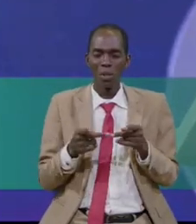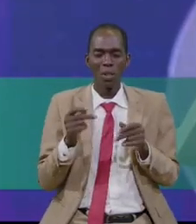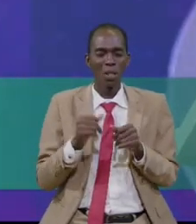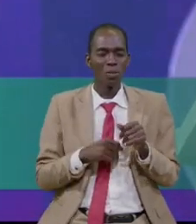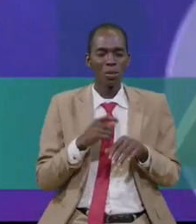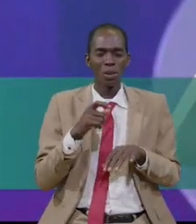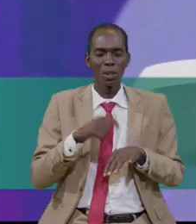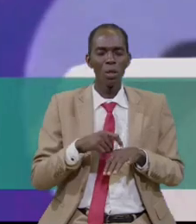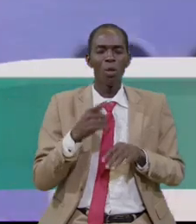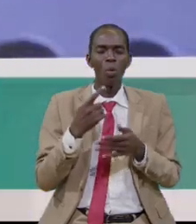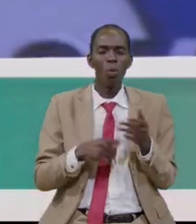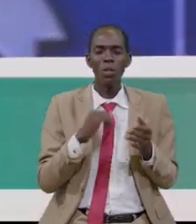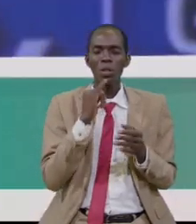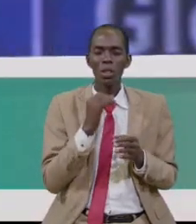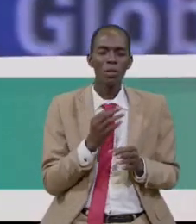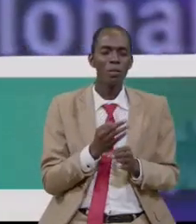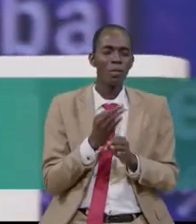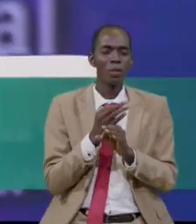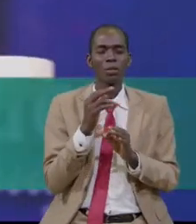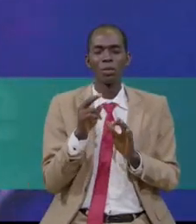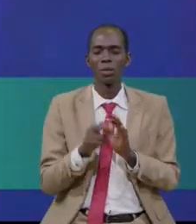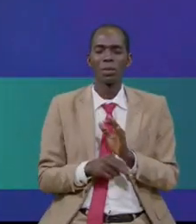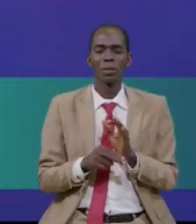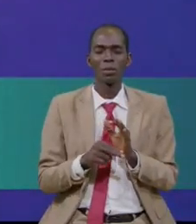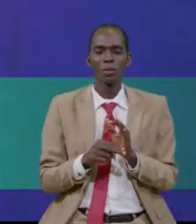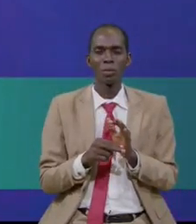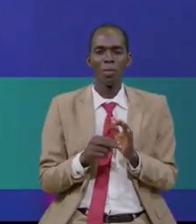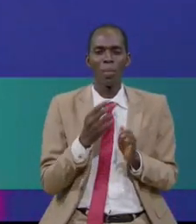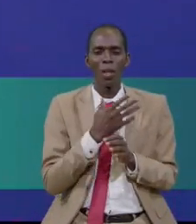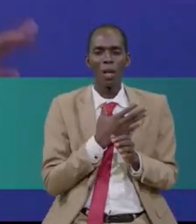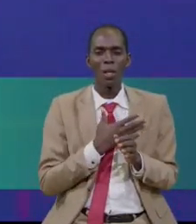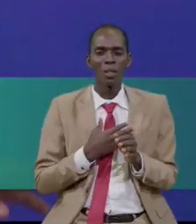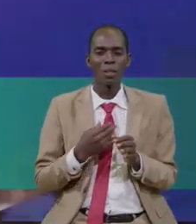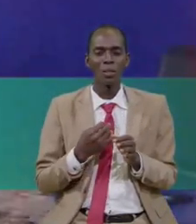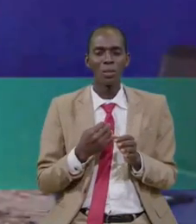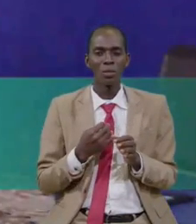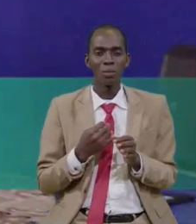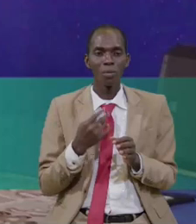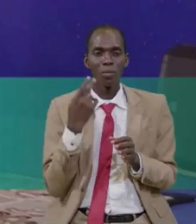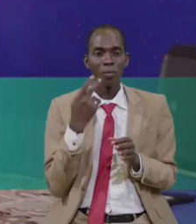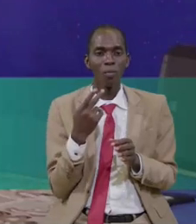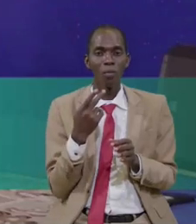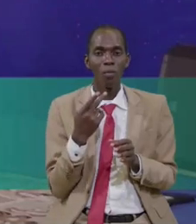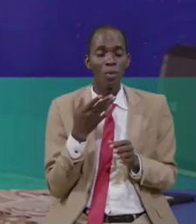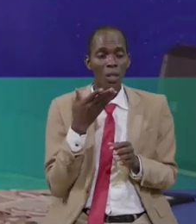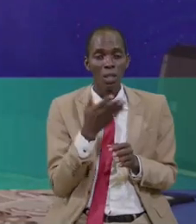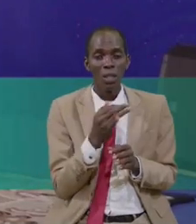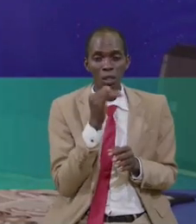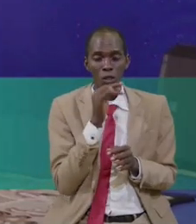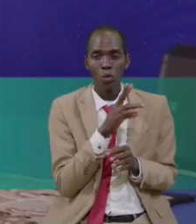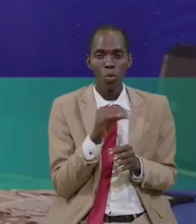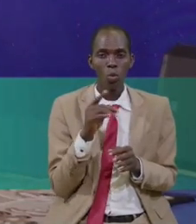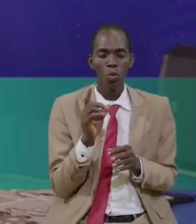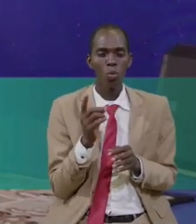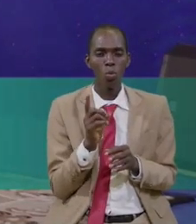fidélité? Ma fidélité, c'est quand elle est absente. et elle ne peut même pas entendre ce que je